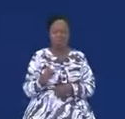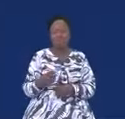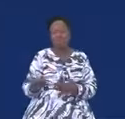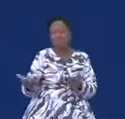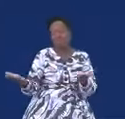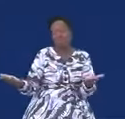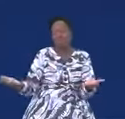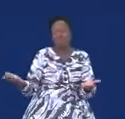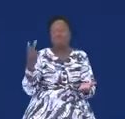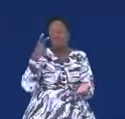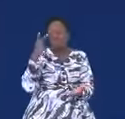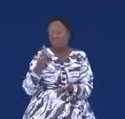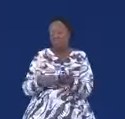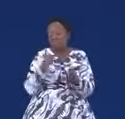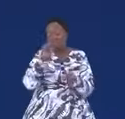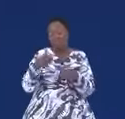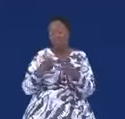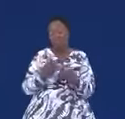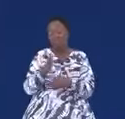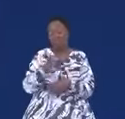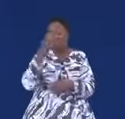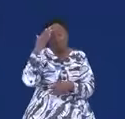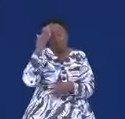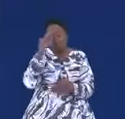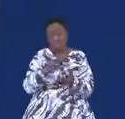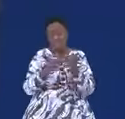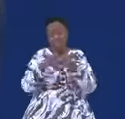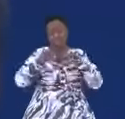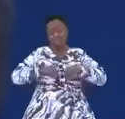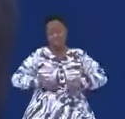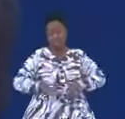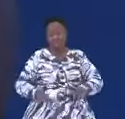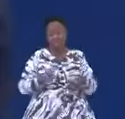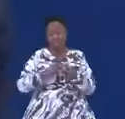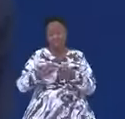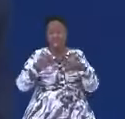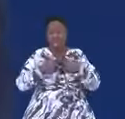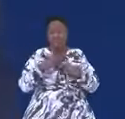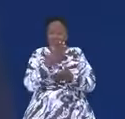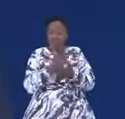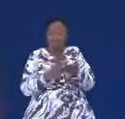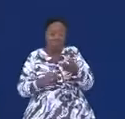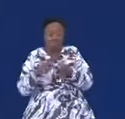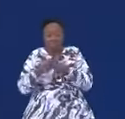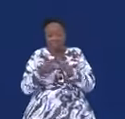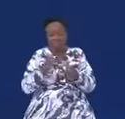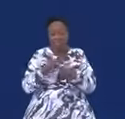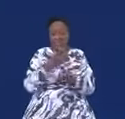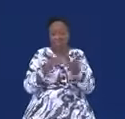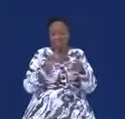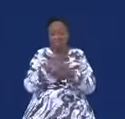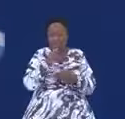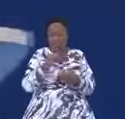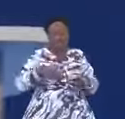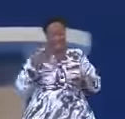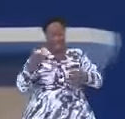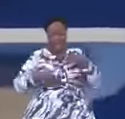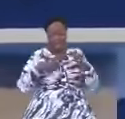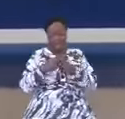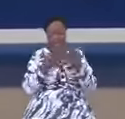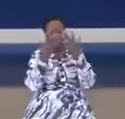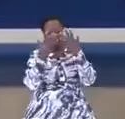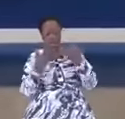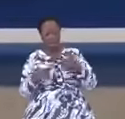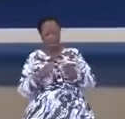j'ai été dix prix mais quand quelques m tristes heures il a il doit fumer